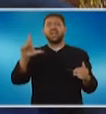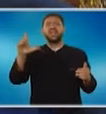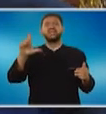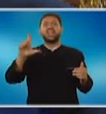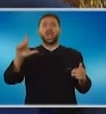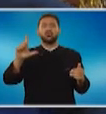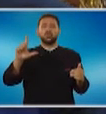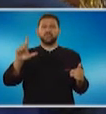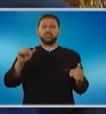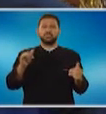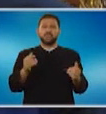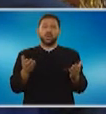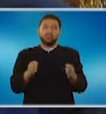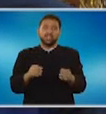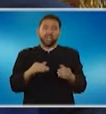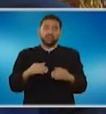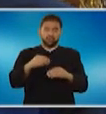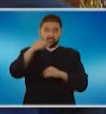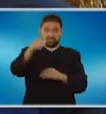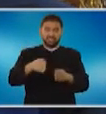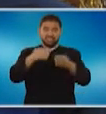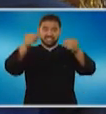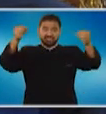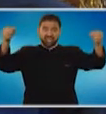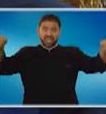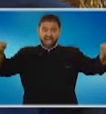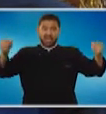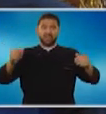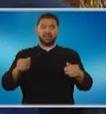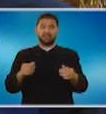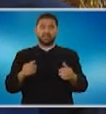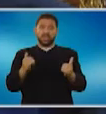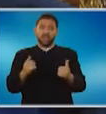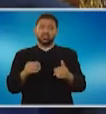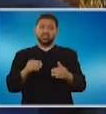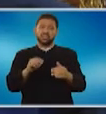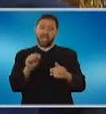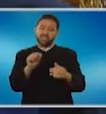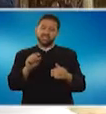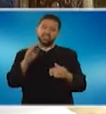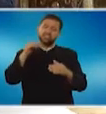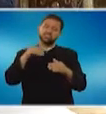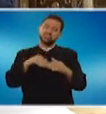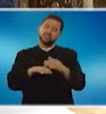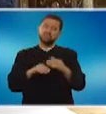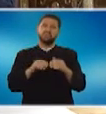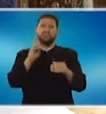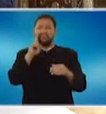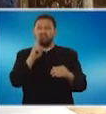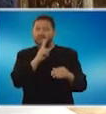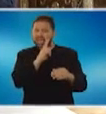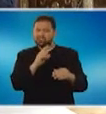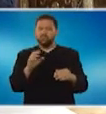inclusiv presă, băgând aici articole, inclusiv articolele acestea postate prin mediile de